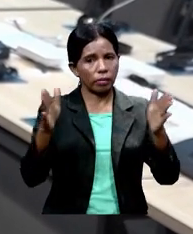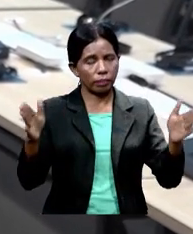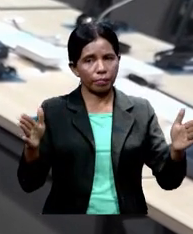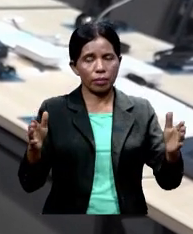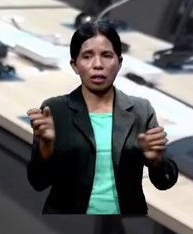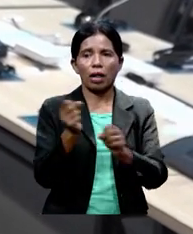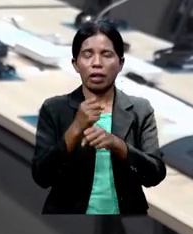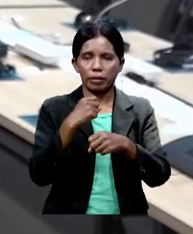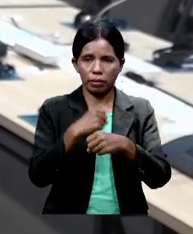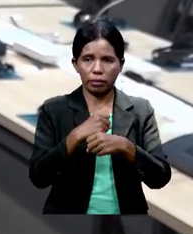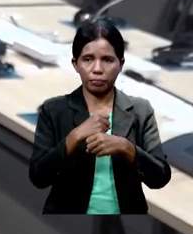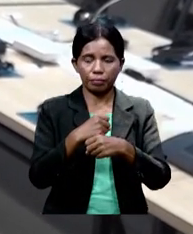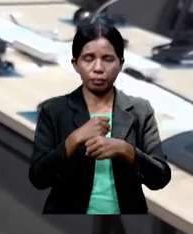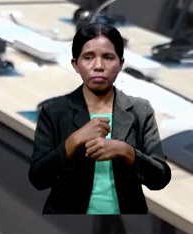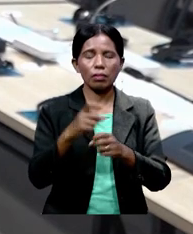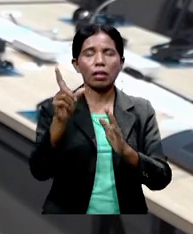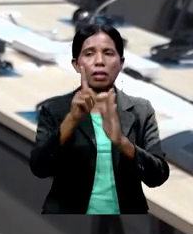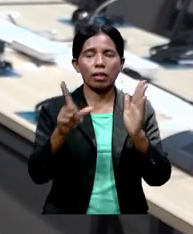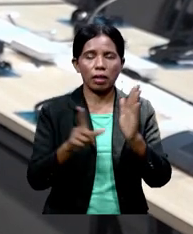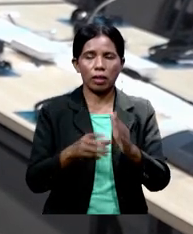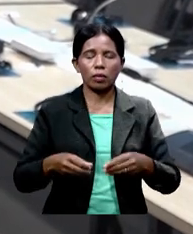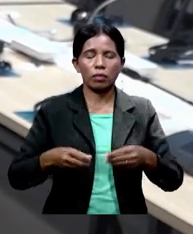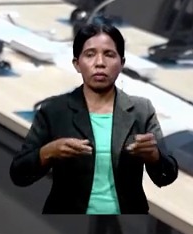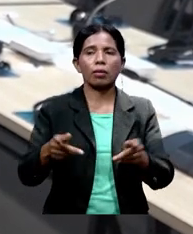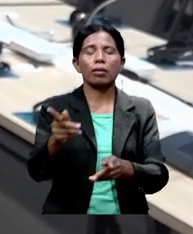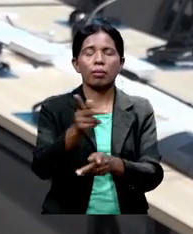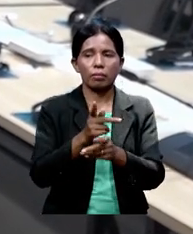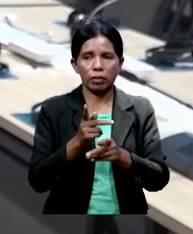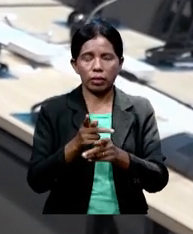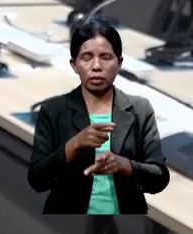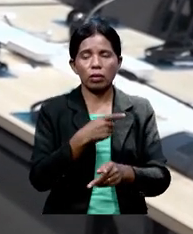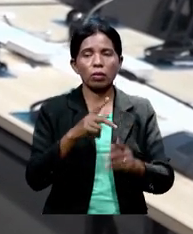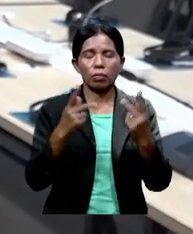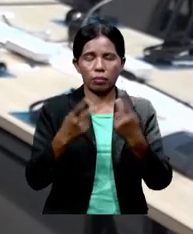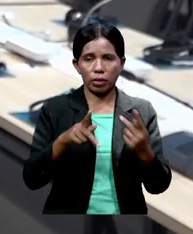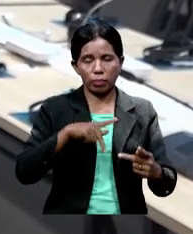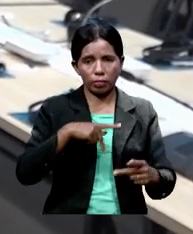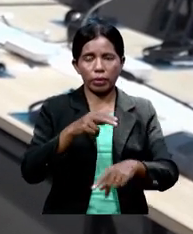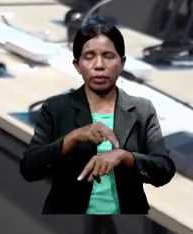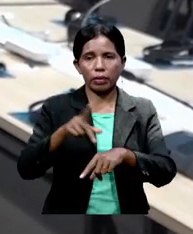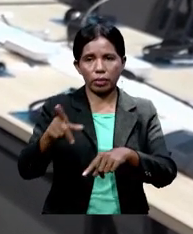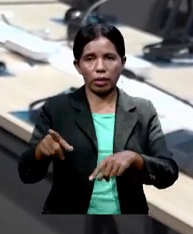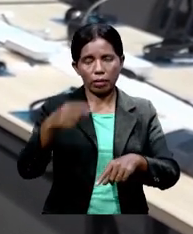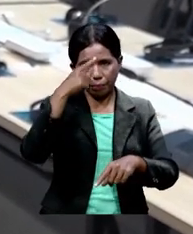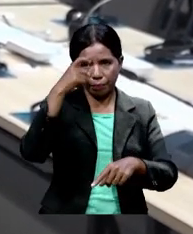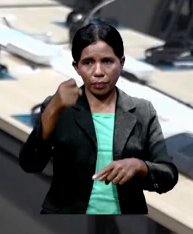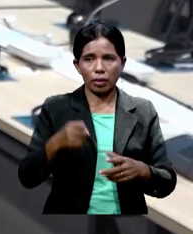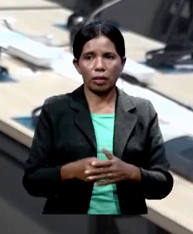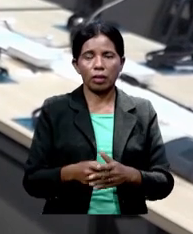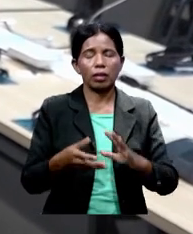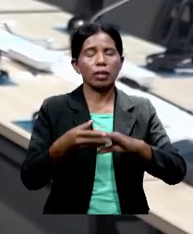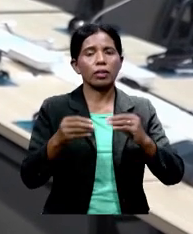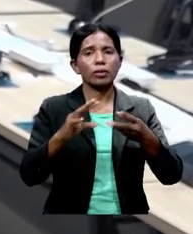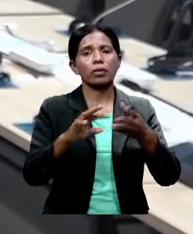kria base legal ini be hori for protesan maksimum ba sektor pribadi nasional, tambah história aturuna